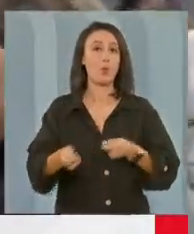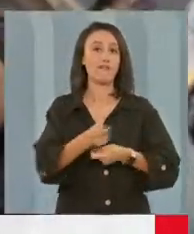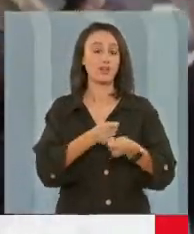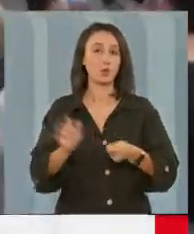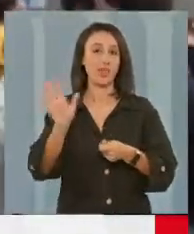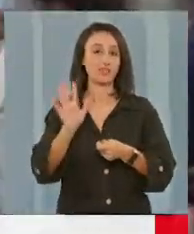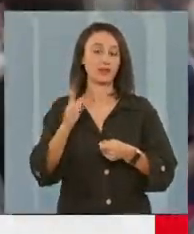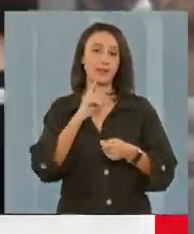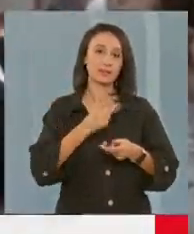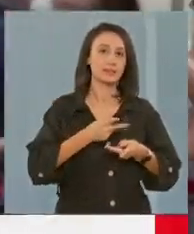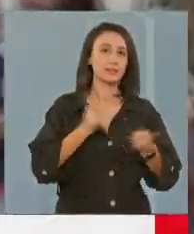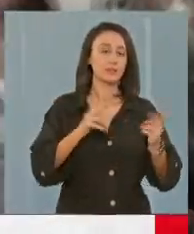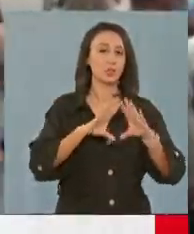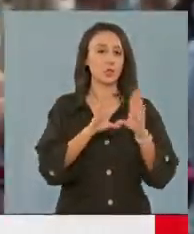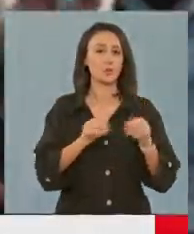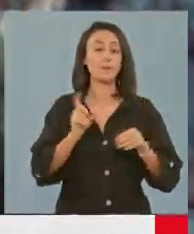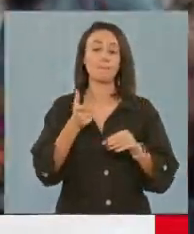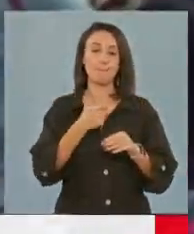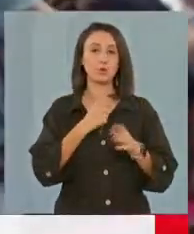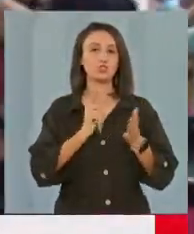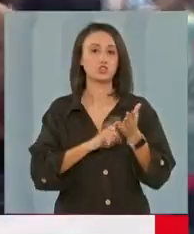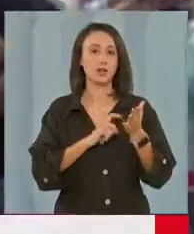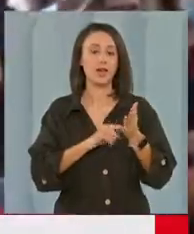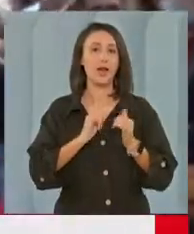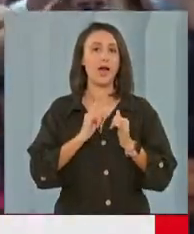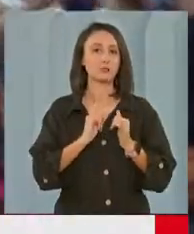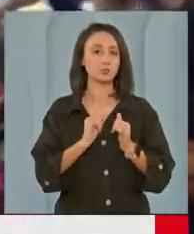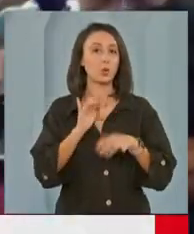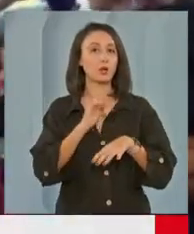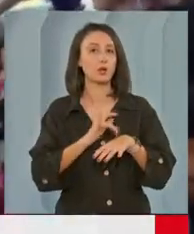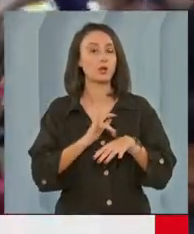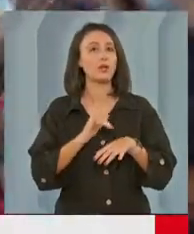Afacerilor Externe le transmite românilor că pot solicita asistență consulară telefonică.